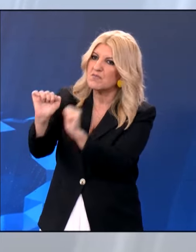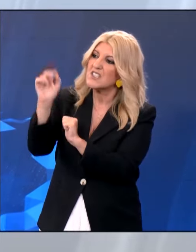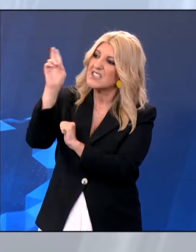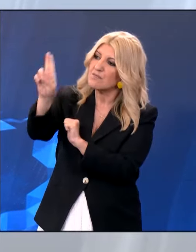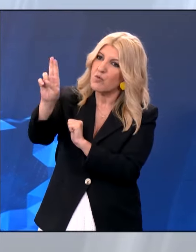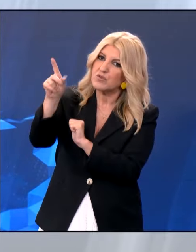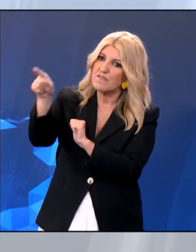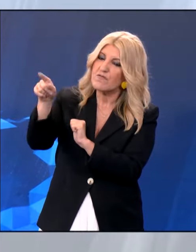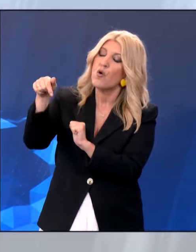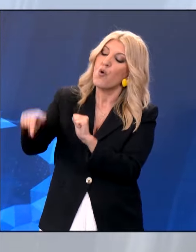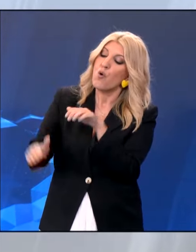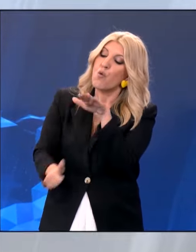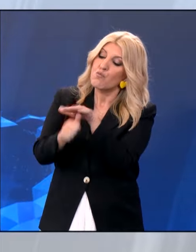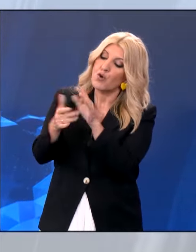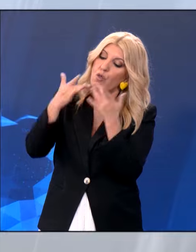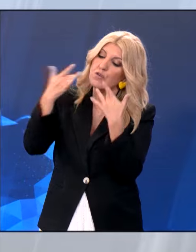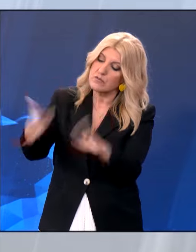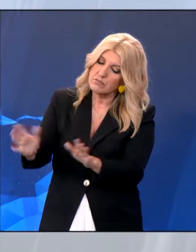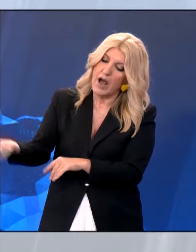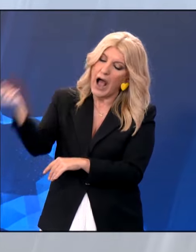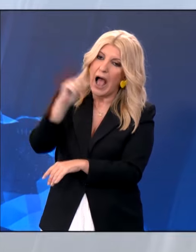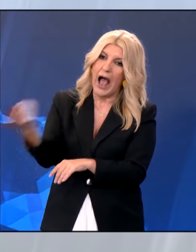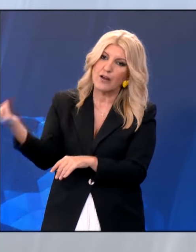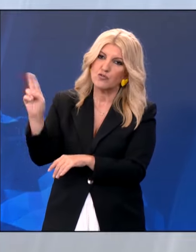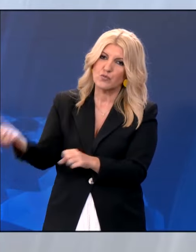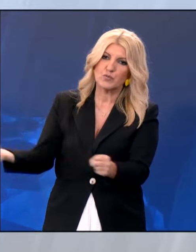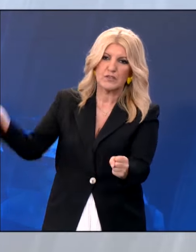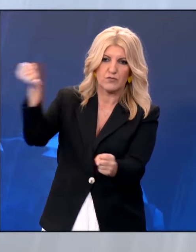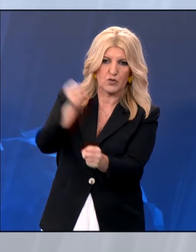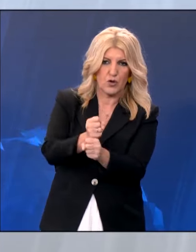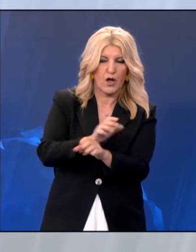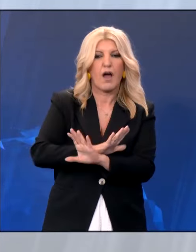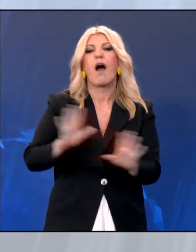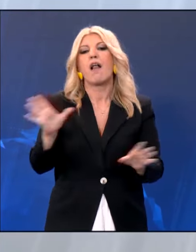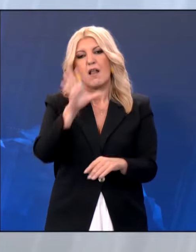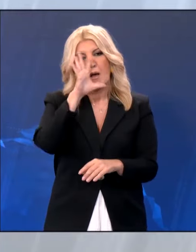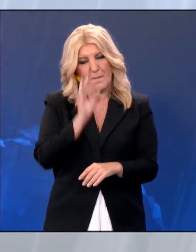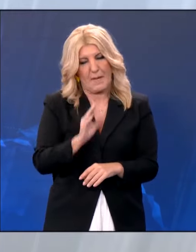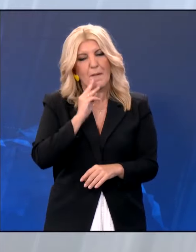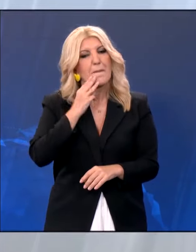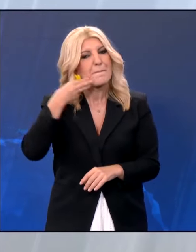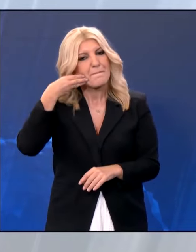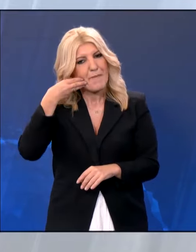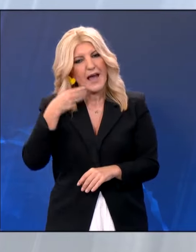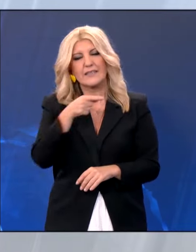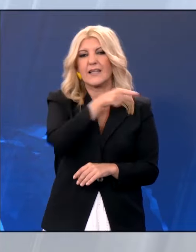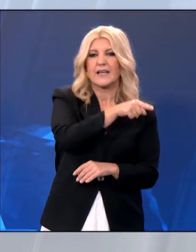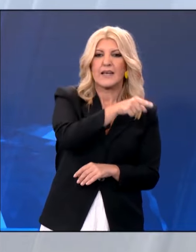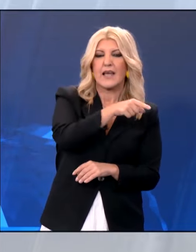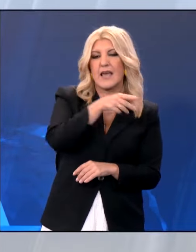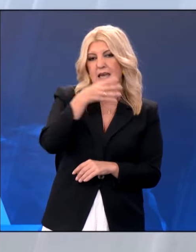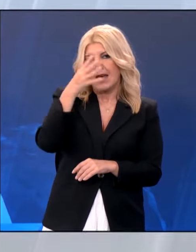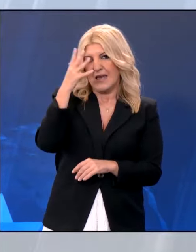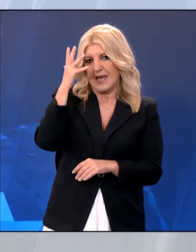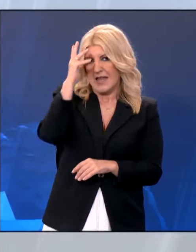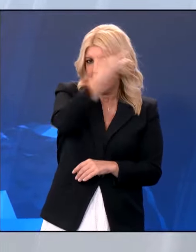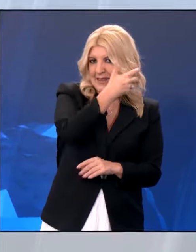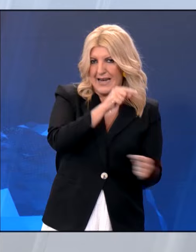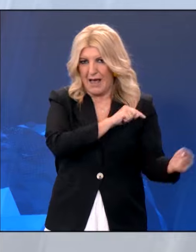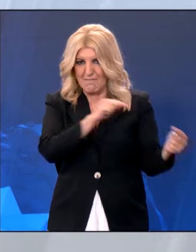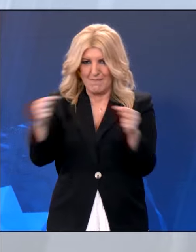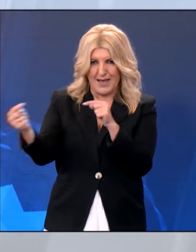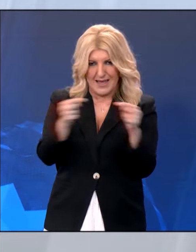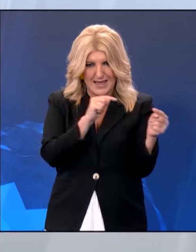το χρήσμα. Όμως ο Τζο Μπάιντεν ιτήθηκε κατά κράτος στο debate από τον Ντόναλντ Τραμπ. Και παρά το γεγονός ότι ο